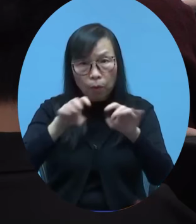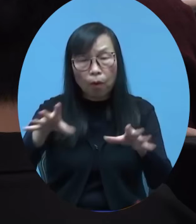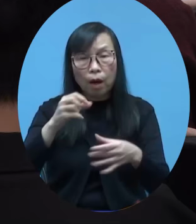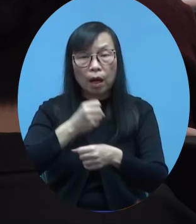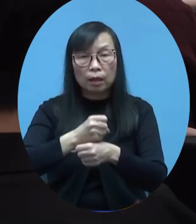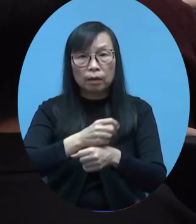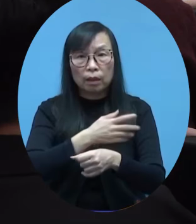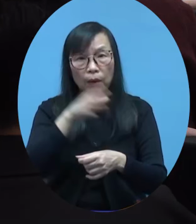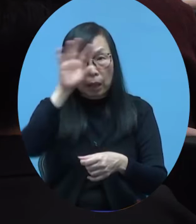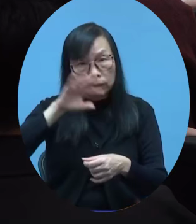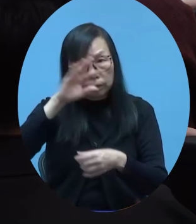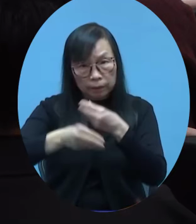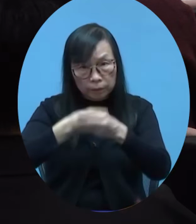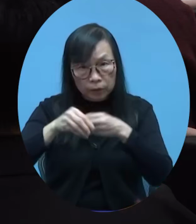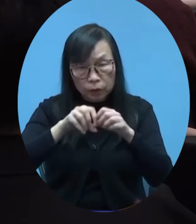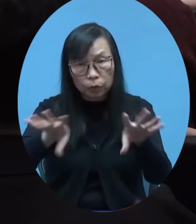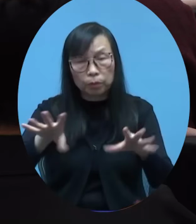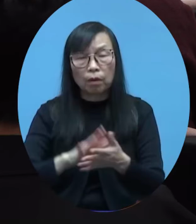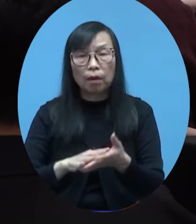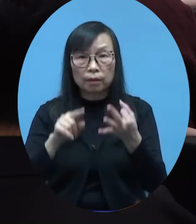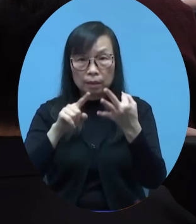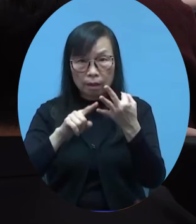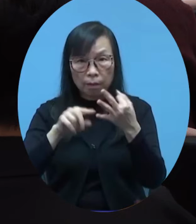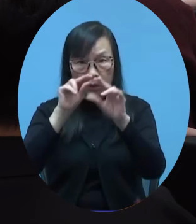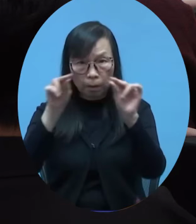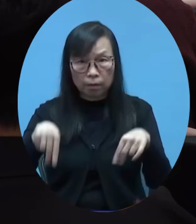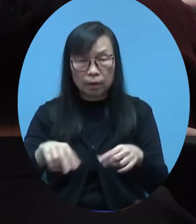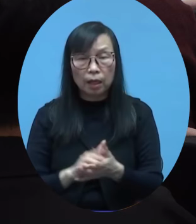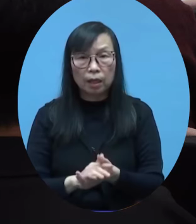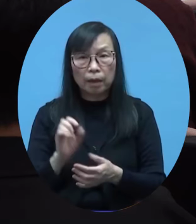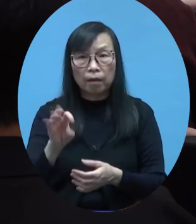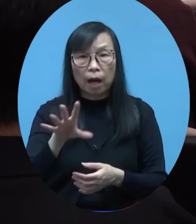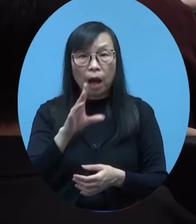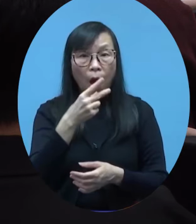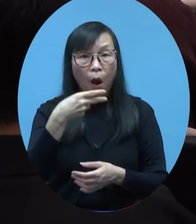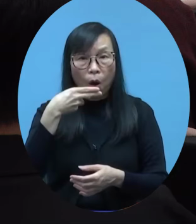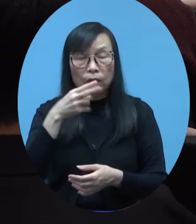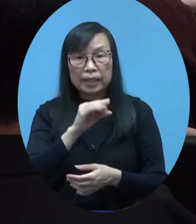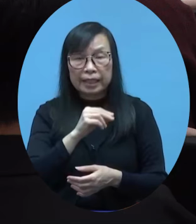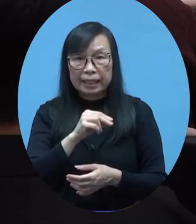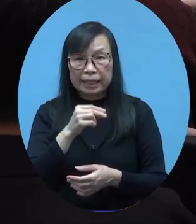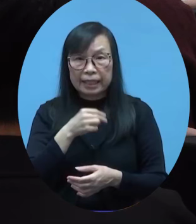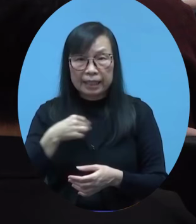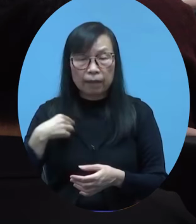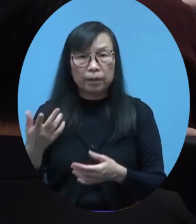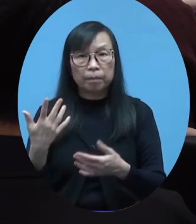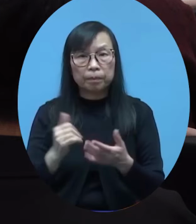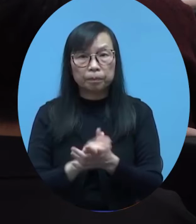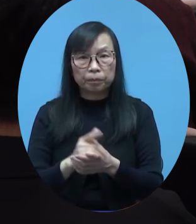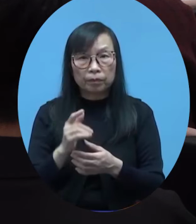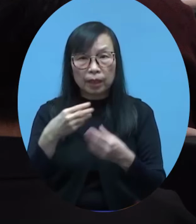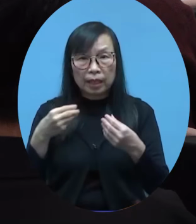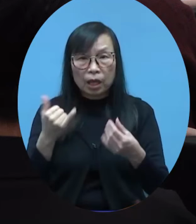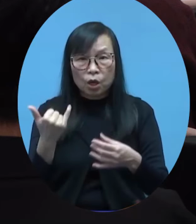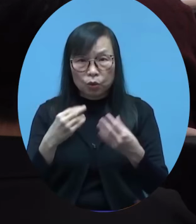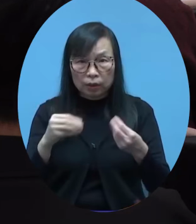嘅傳播咁樣咧？第三條問題咧，想問何醫生嘅，即係梁翠慧教授咧，今朝都有建議咧，針對聯合醫院個